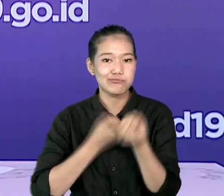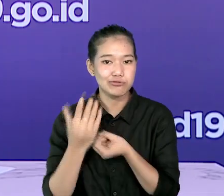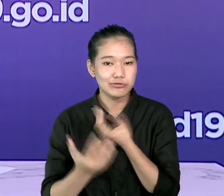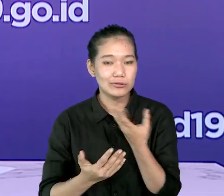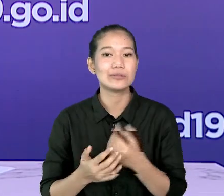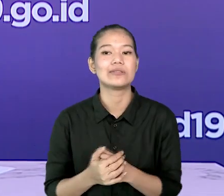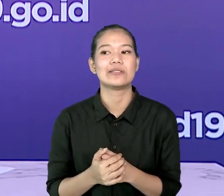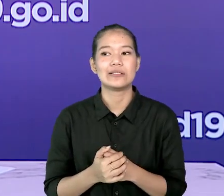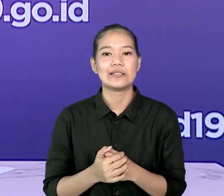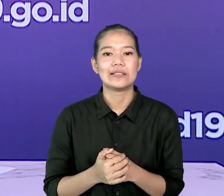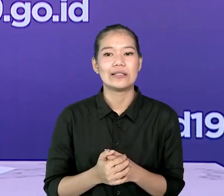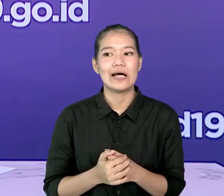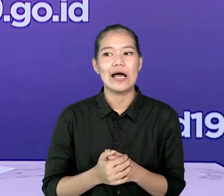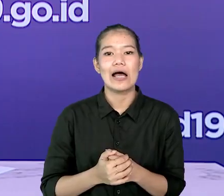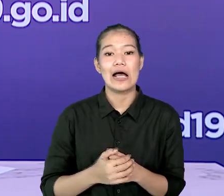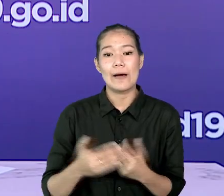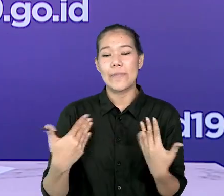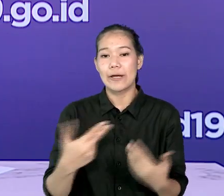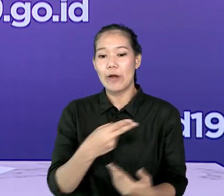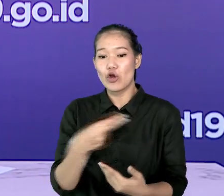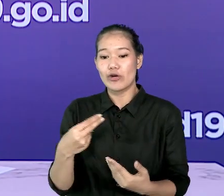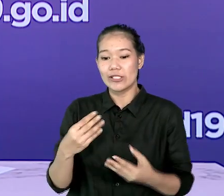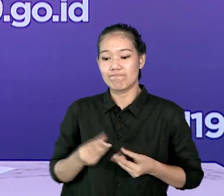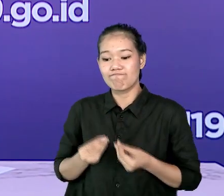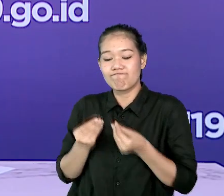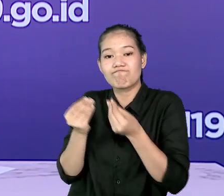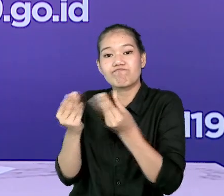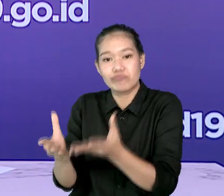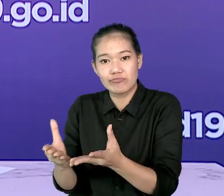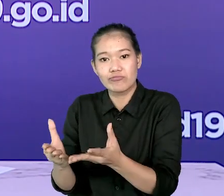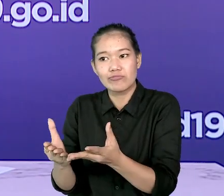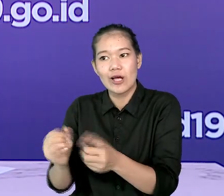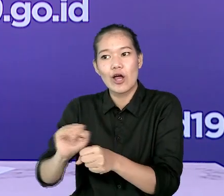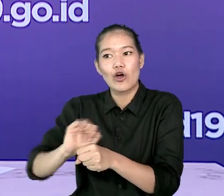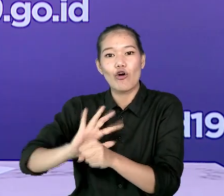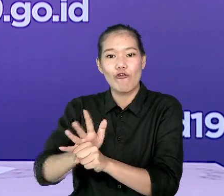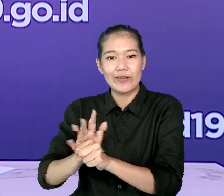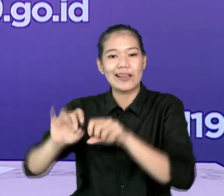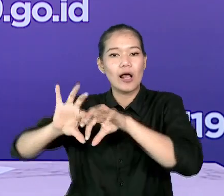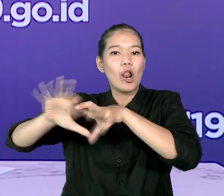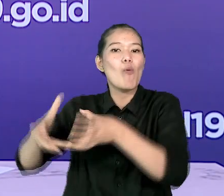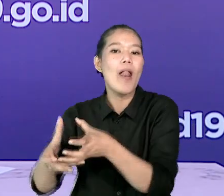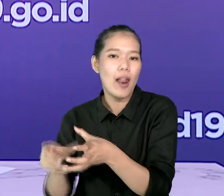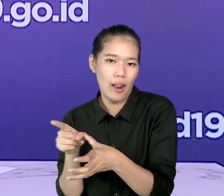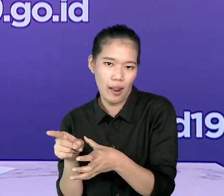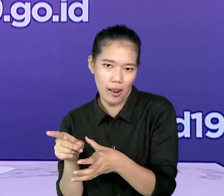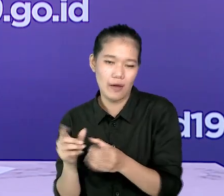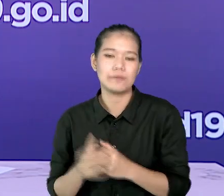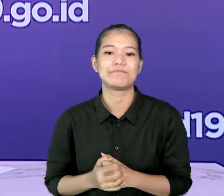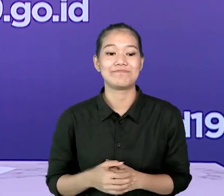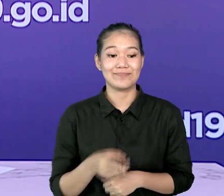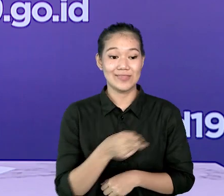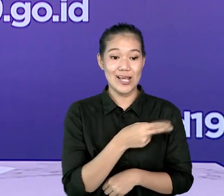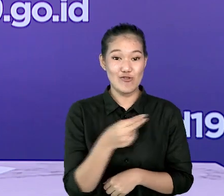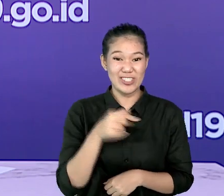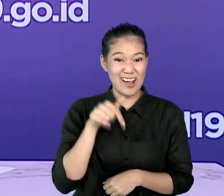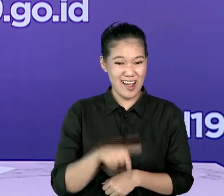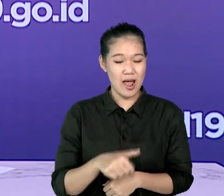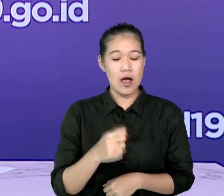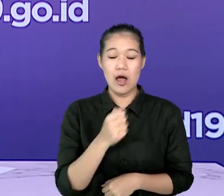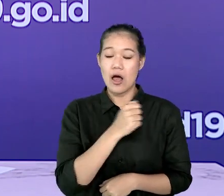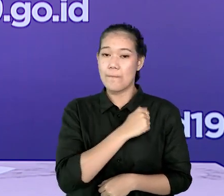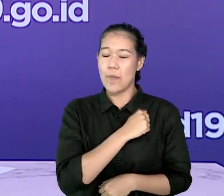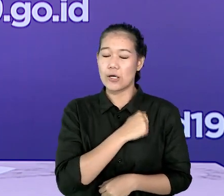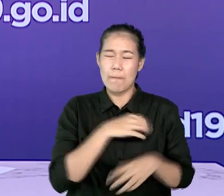menyampaikan peran yang dapat Indonesia berikan terhadap penanganan COVID-19 secara global. Indonesia adalah